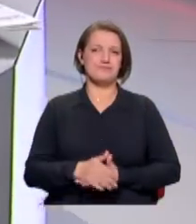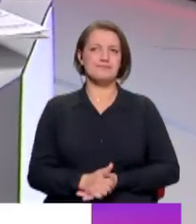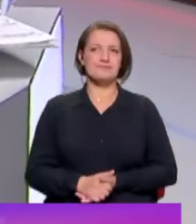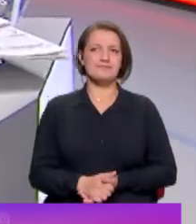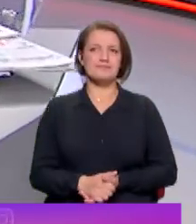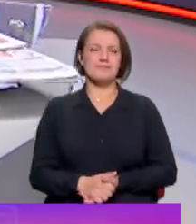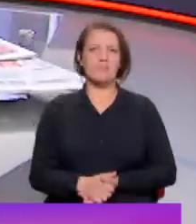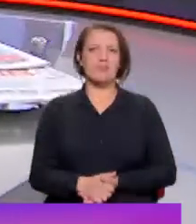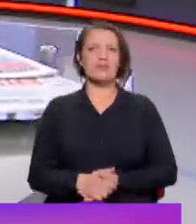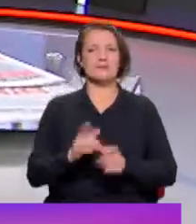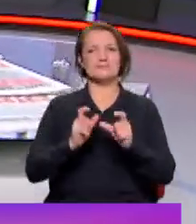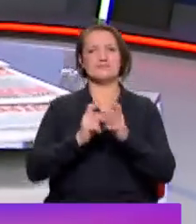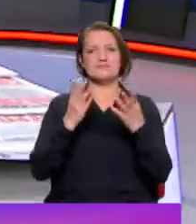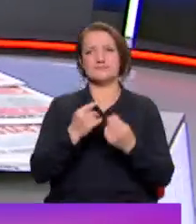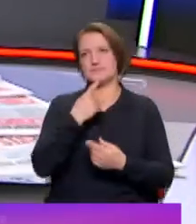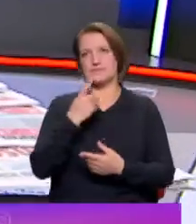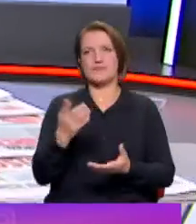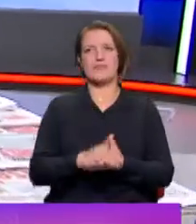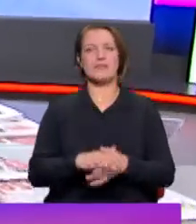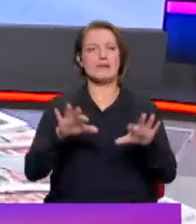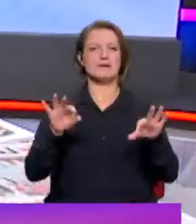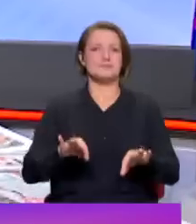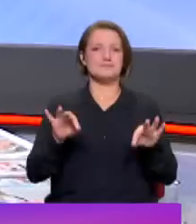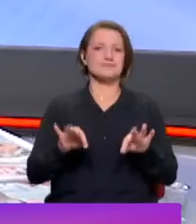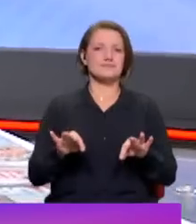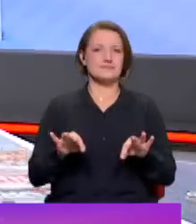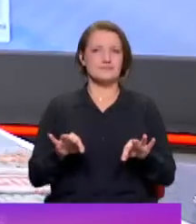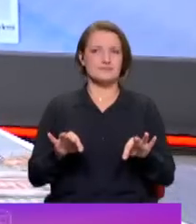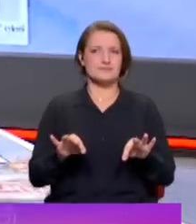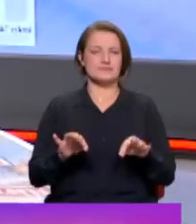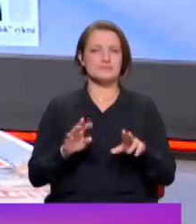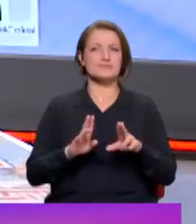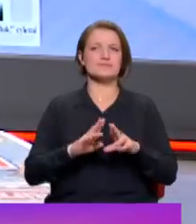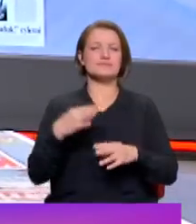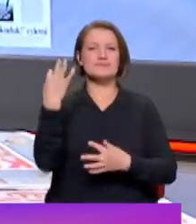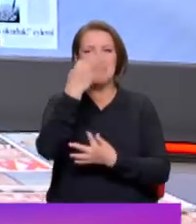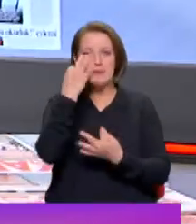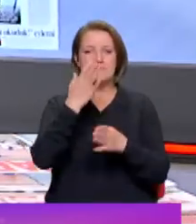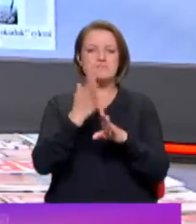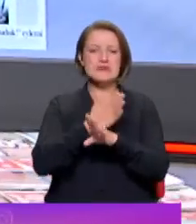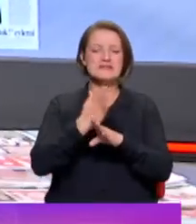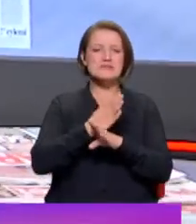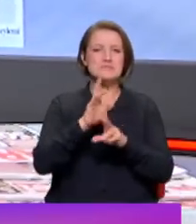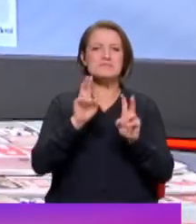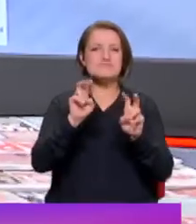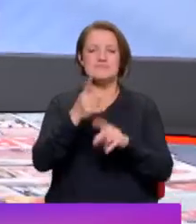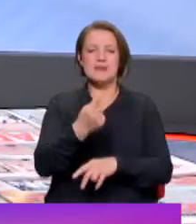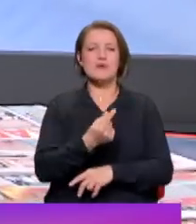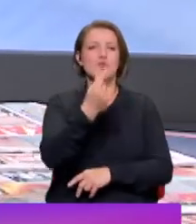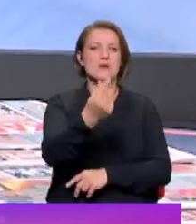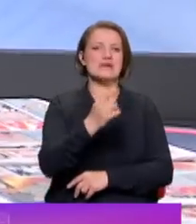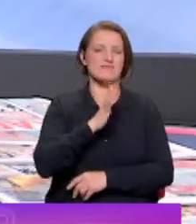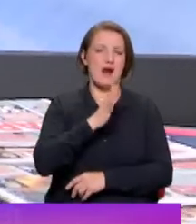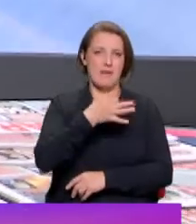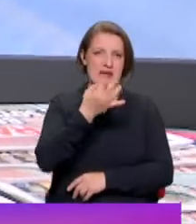olacağım geçmiş olsun diyelim şimdi E Kozmetik sektörü ile ilgili uyarı niteliğinde bir haber